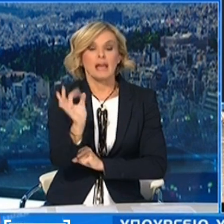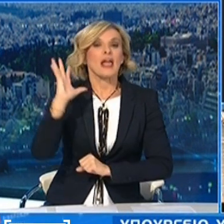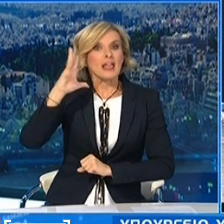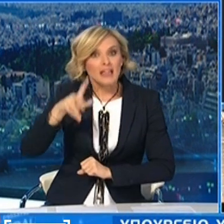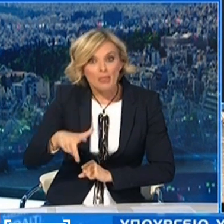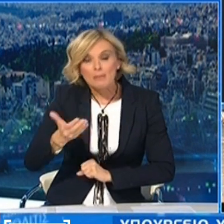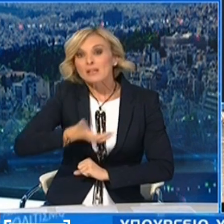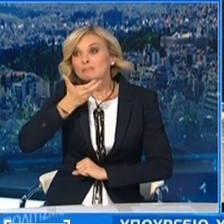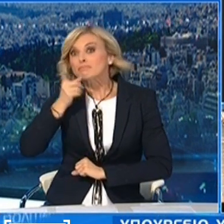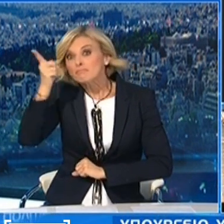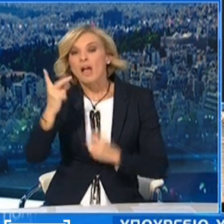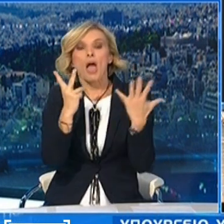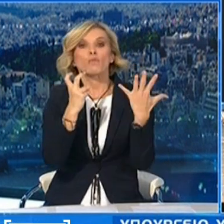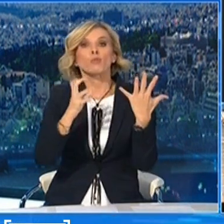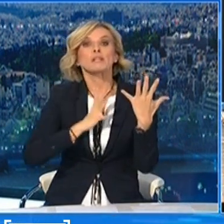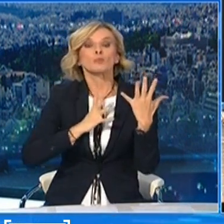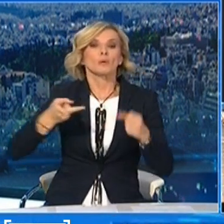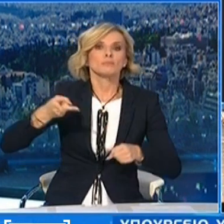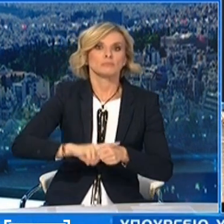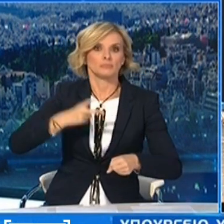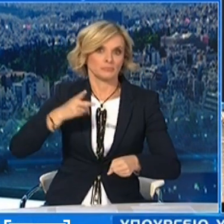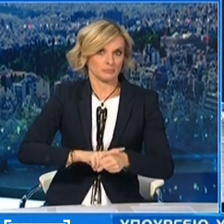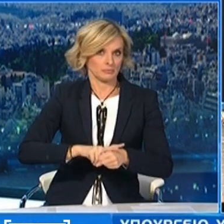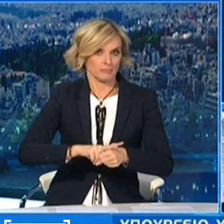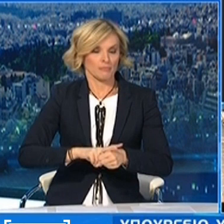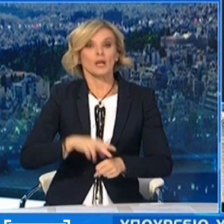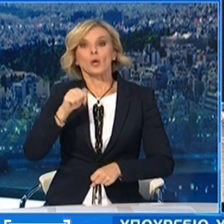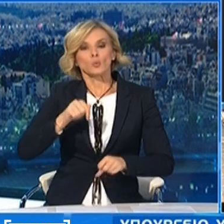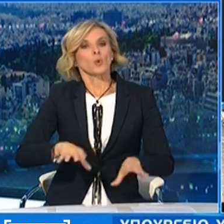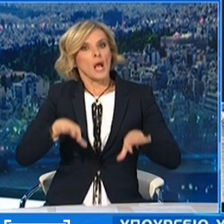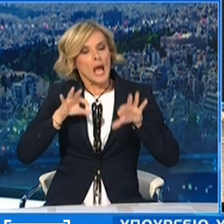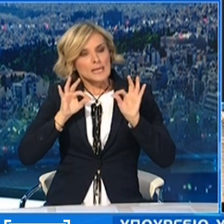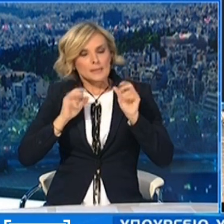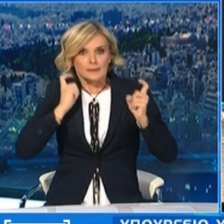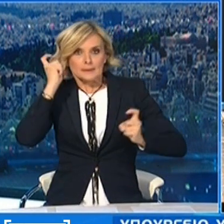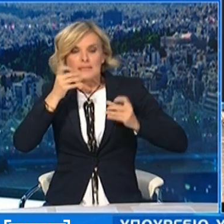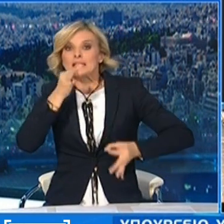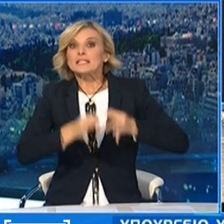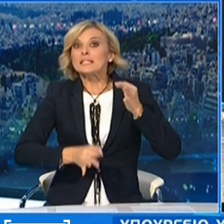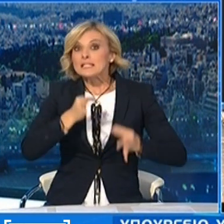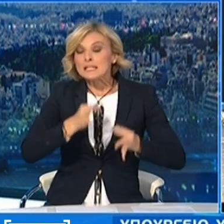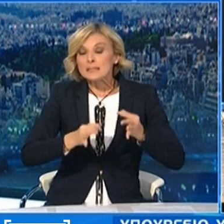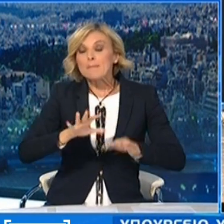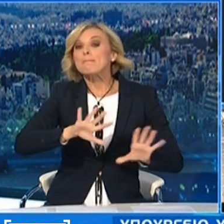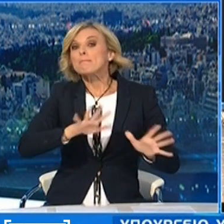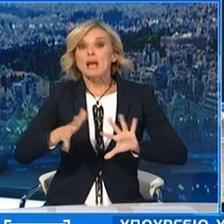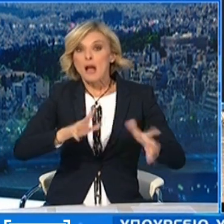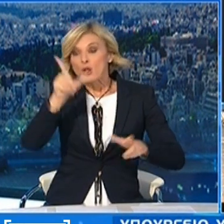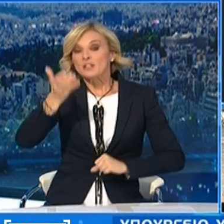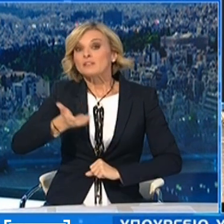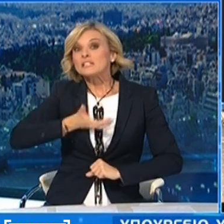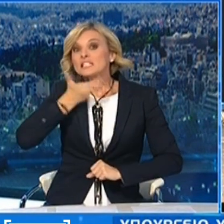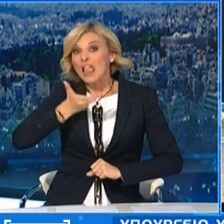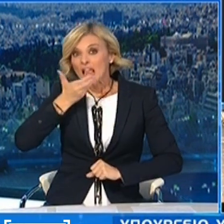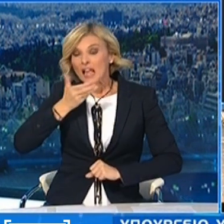ημέρα. Λόγω της εξαιρετικά βεβαρημένης κατάστασης έχει ήδη ξεκινήσει μια συζήτηση για πιθανό εθνικό lockdown ώστε να περιοριστεί η έκταση